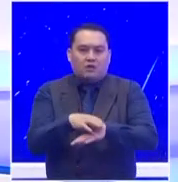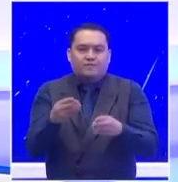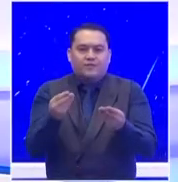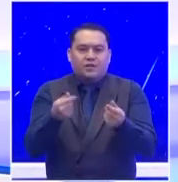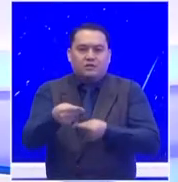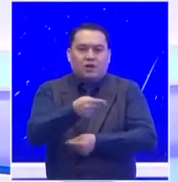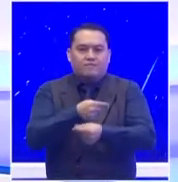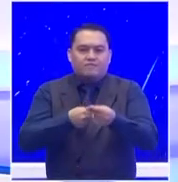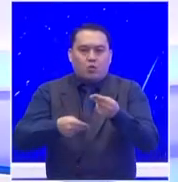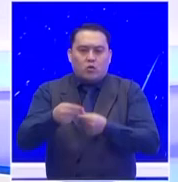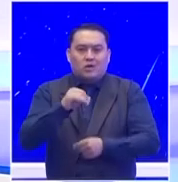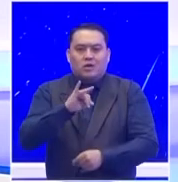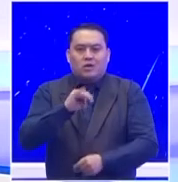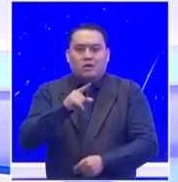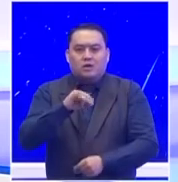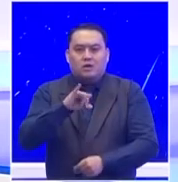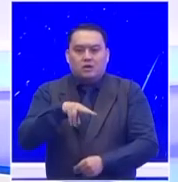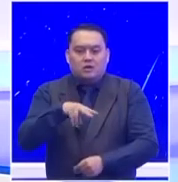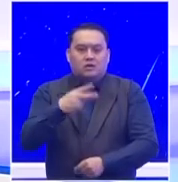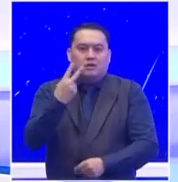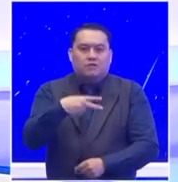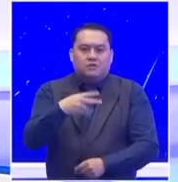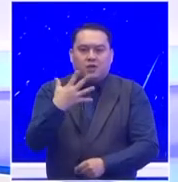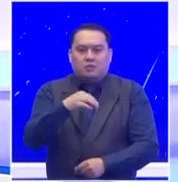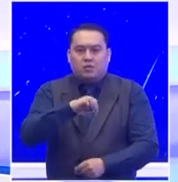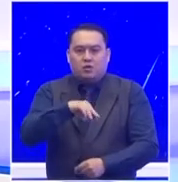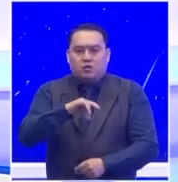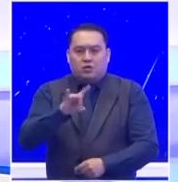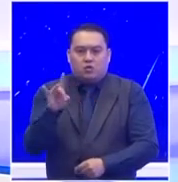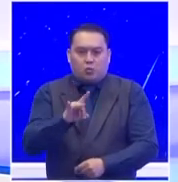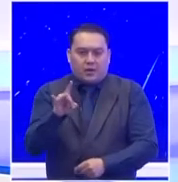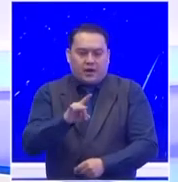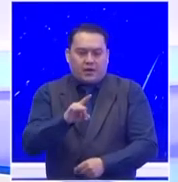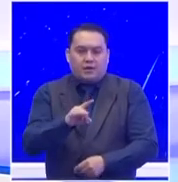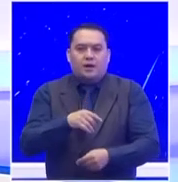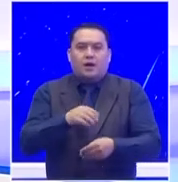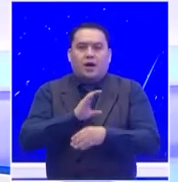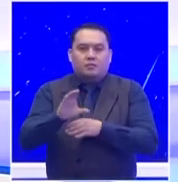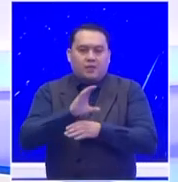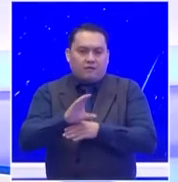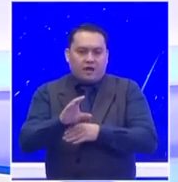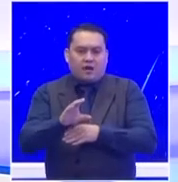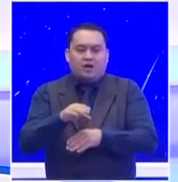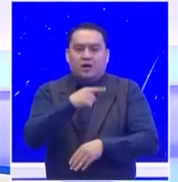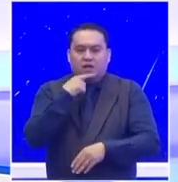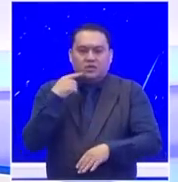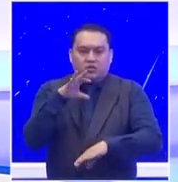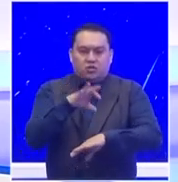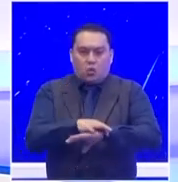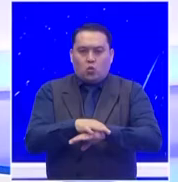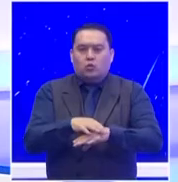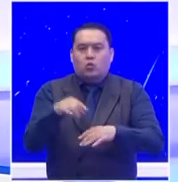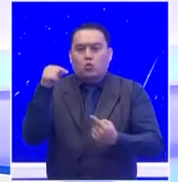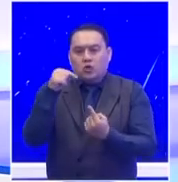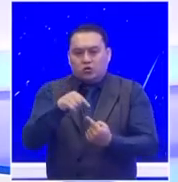группировки ИГИЛ, который перечислил боевикам более 25 миллионов рублей. Кадры спецоперации обнародовала ФСБ России. Как